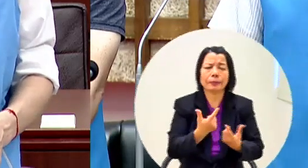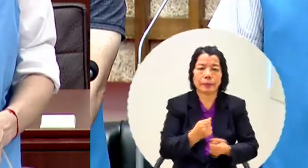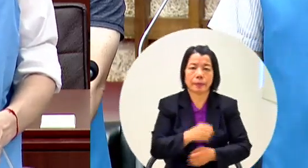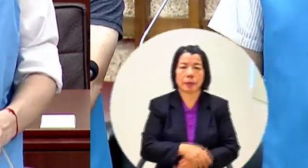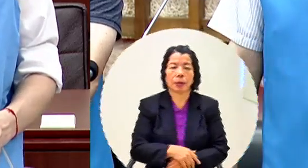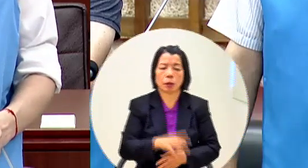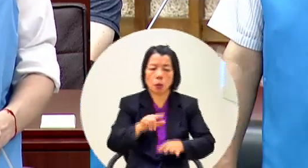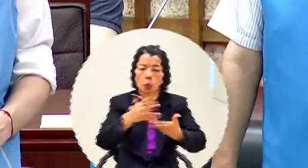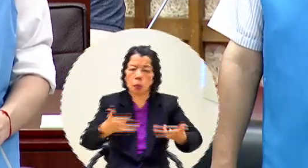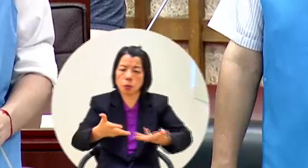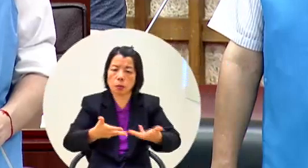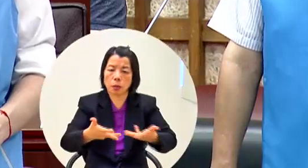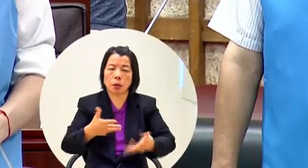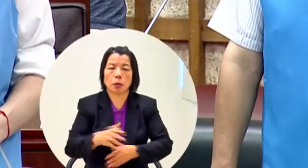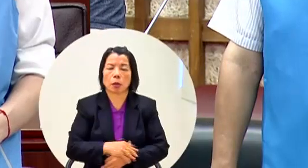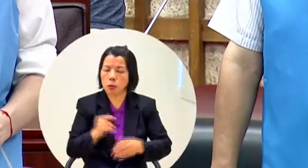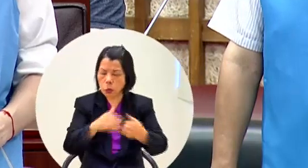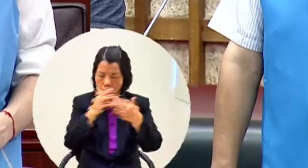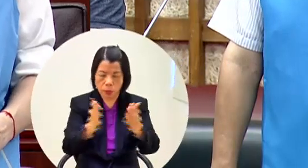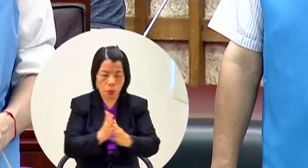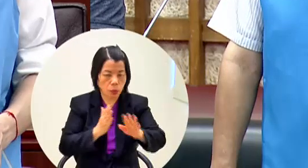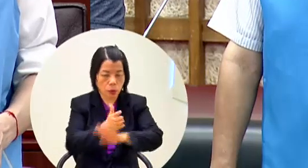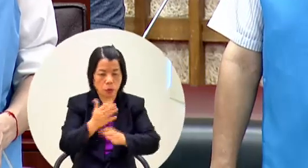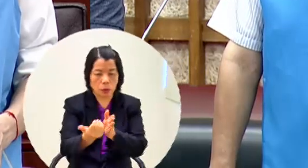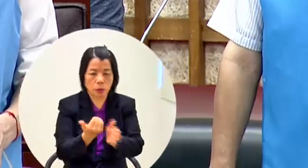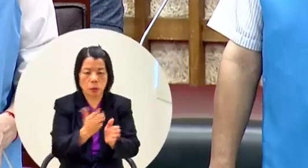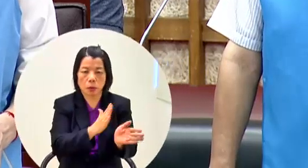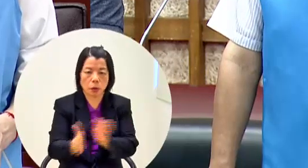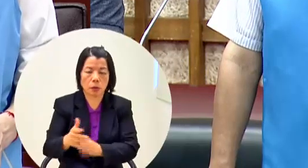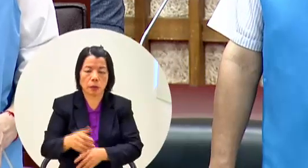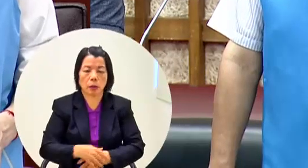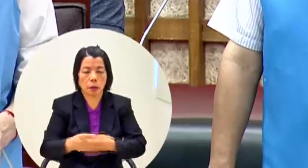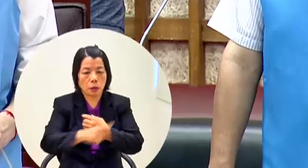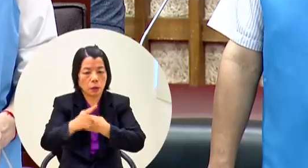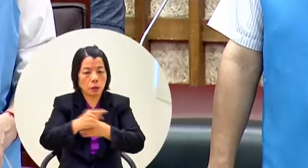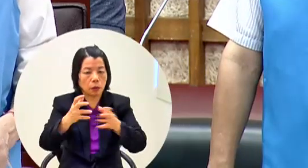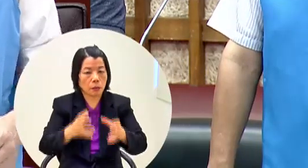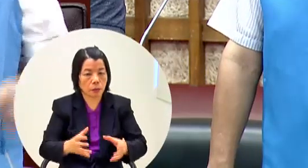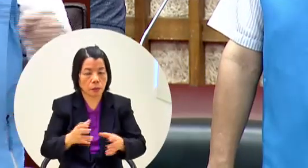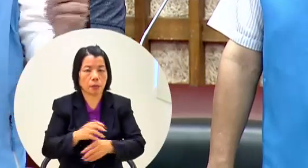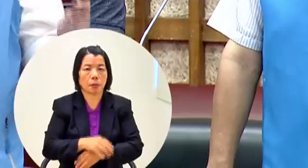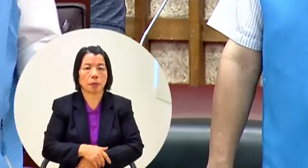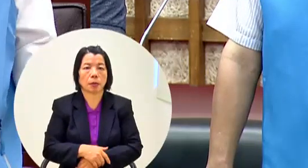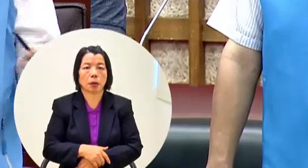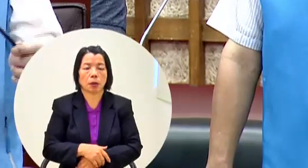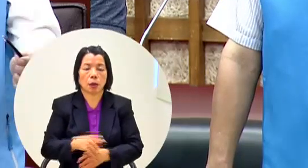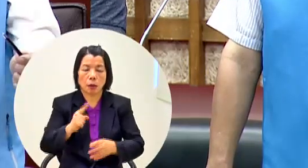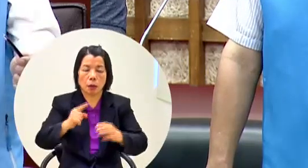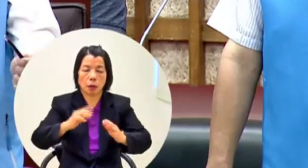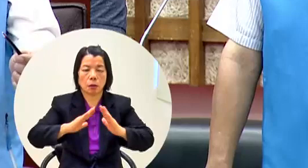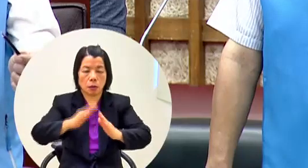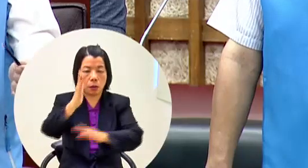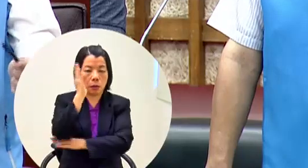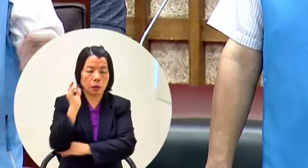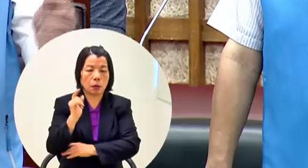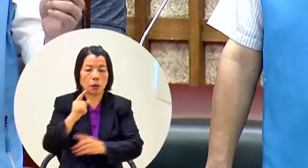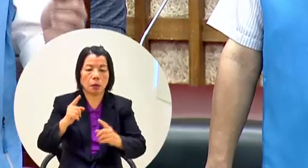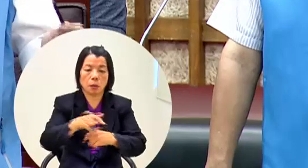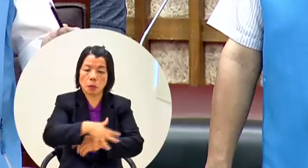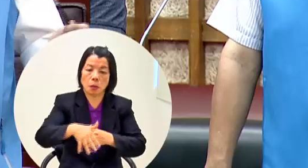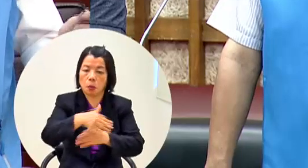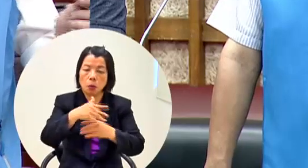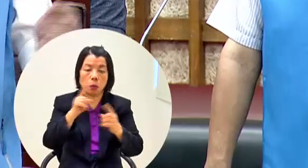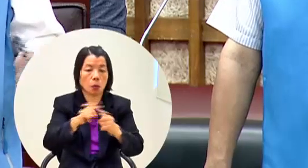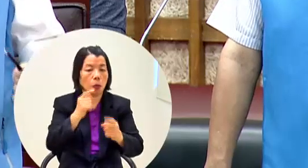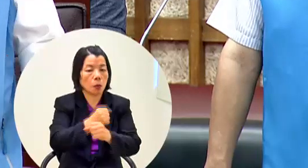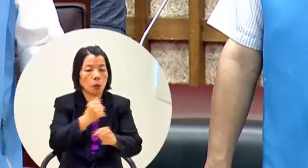多事情都采取了超前部署，包括一级的开设之后，所有市政府的人员调动，然后整